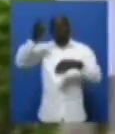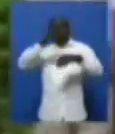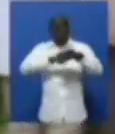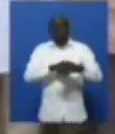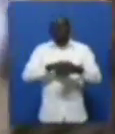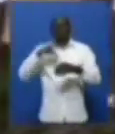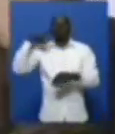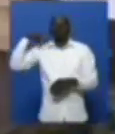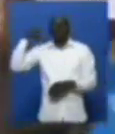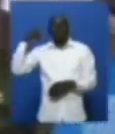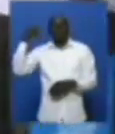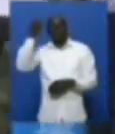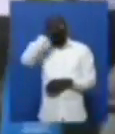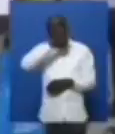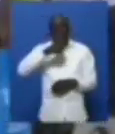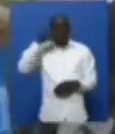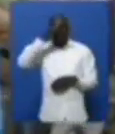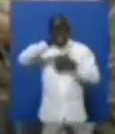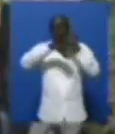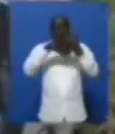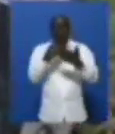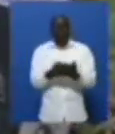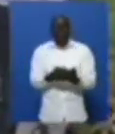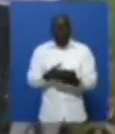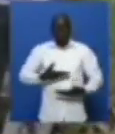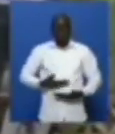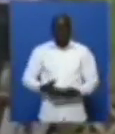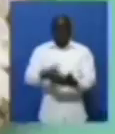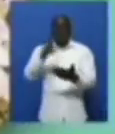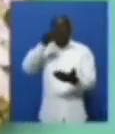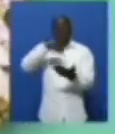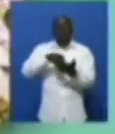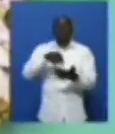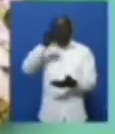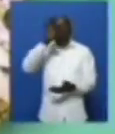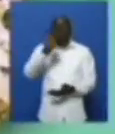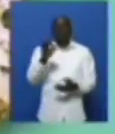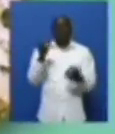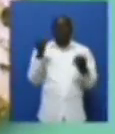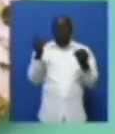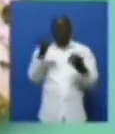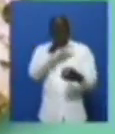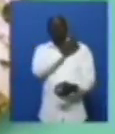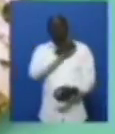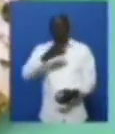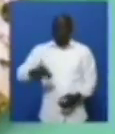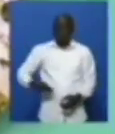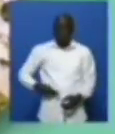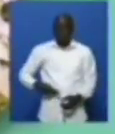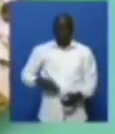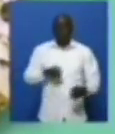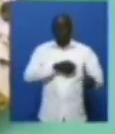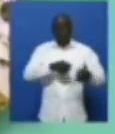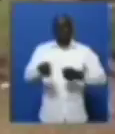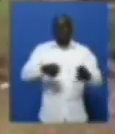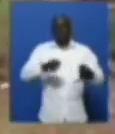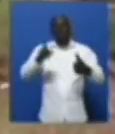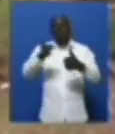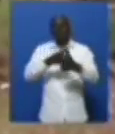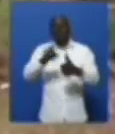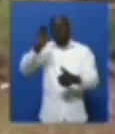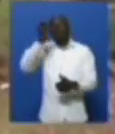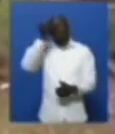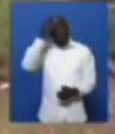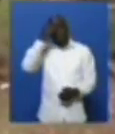l'Afrique tout entière. Né vers 1909 et plusieurs fois député et sénateur, il va diriger le premier gouvernement de la